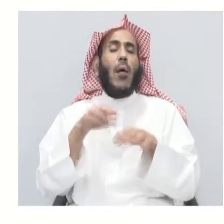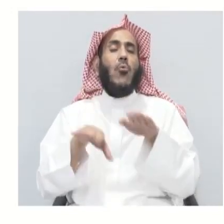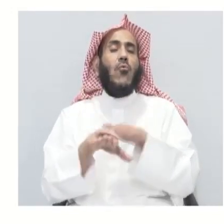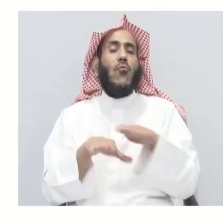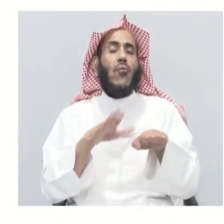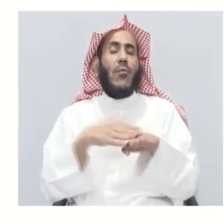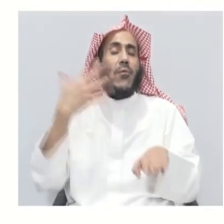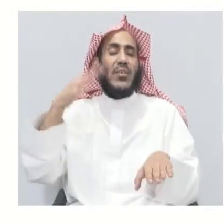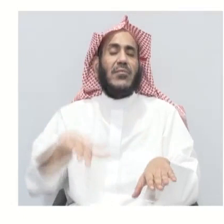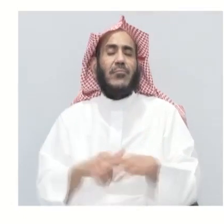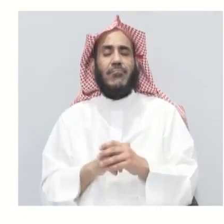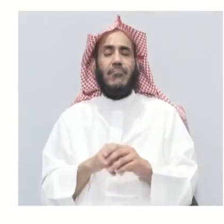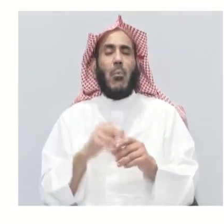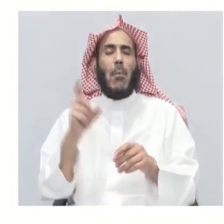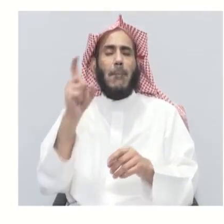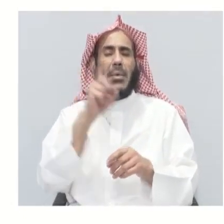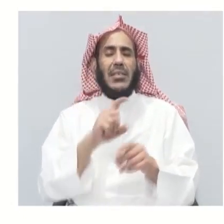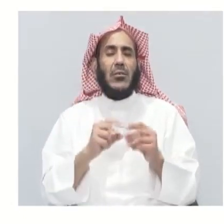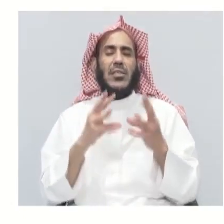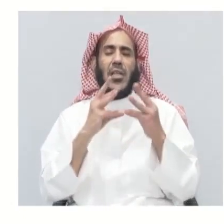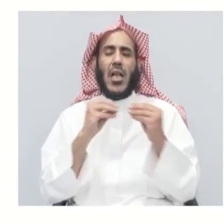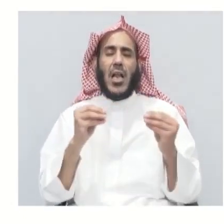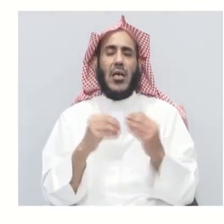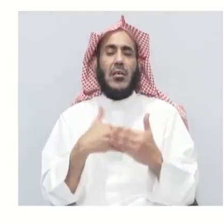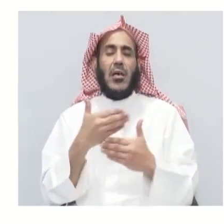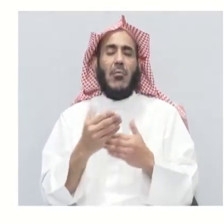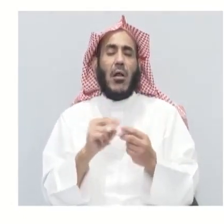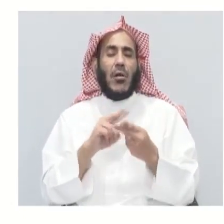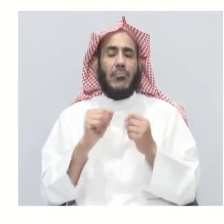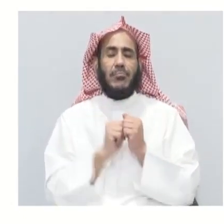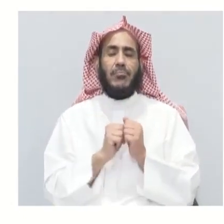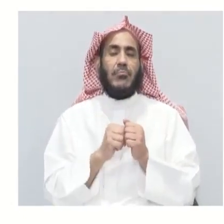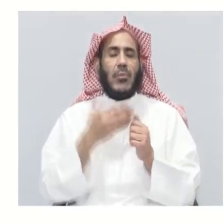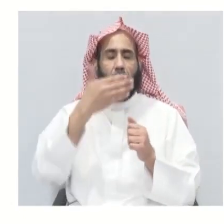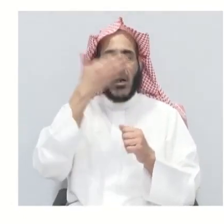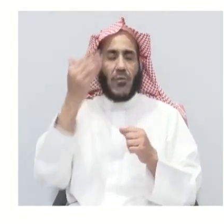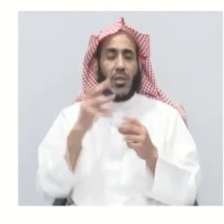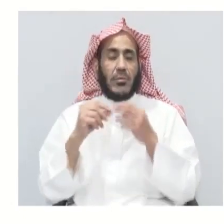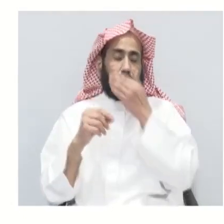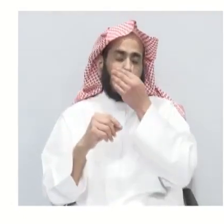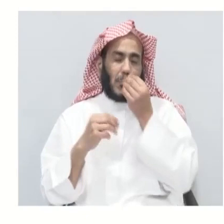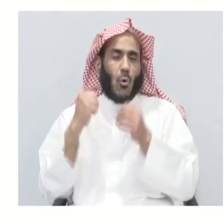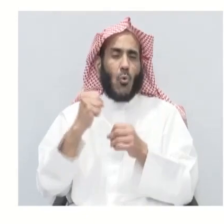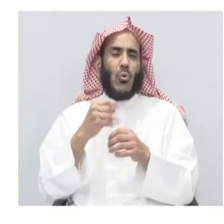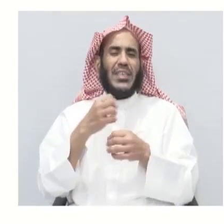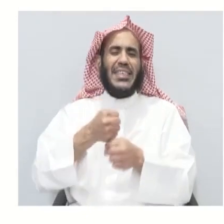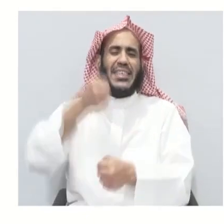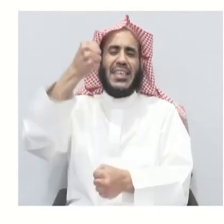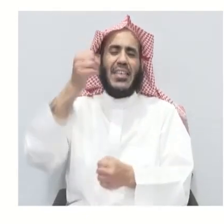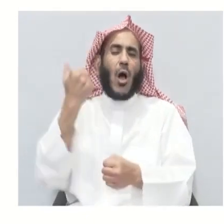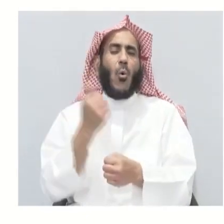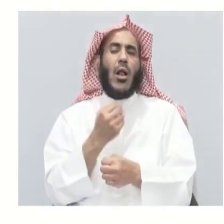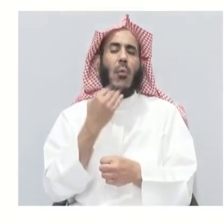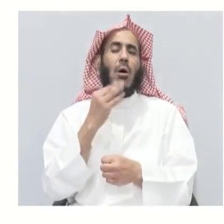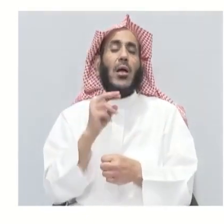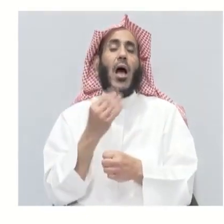الطفل هنا المساله يريد تحليلها قبل ان ابدا في المساله احفظ هذه النتيجه قوه الشد الحبال كم كانت